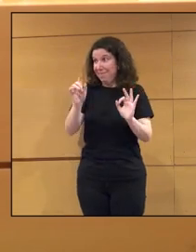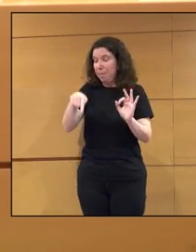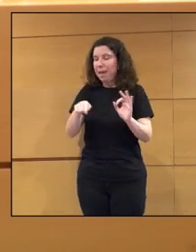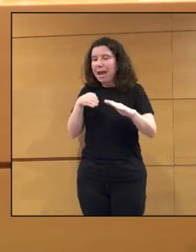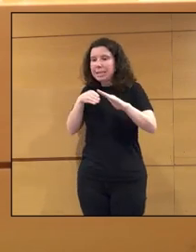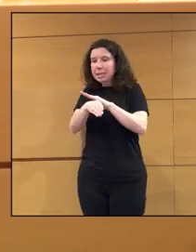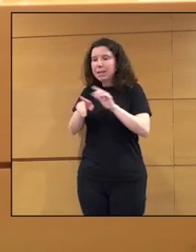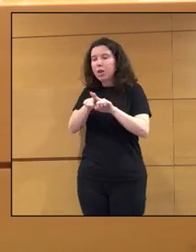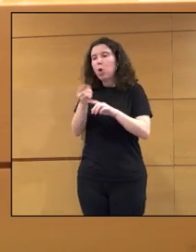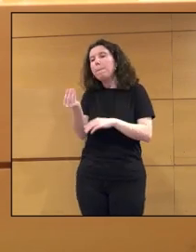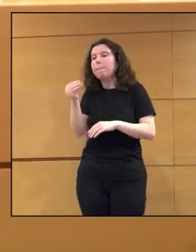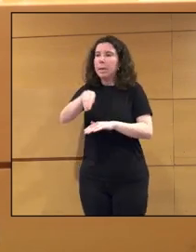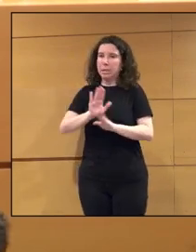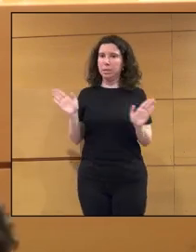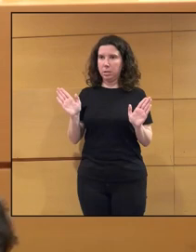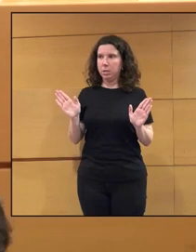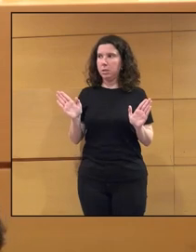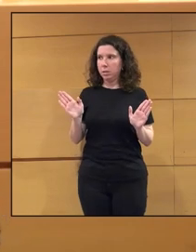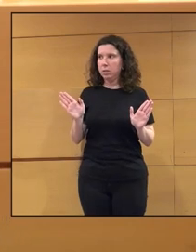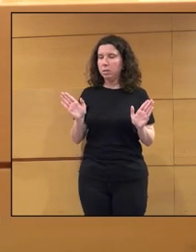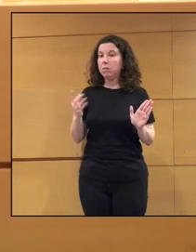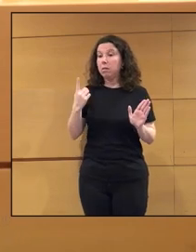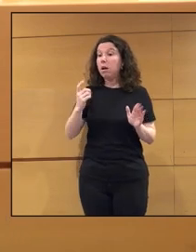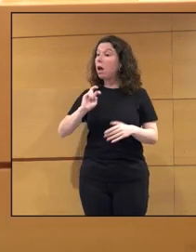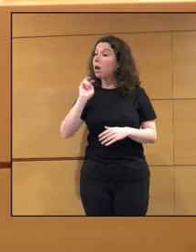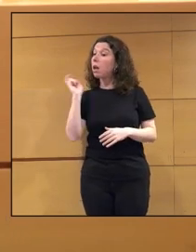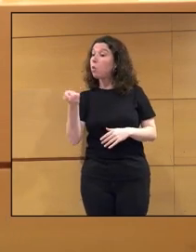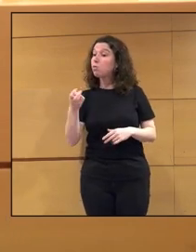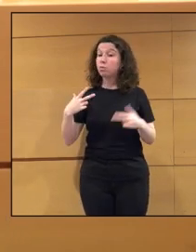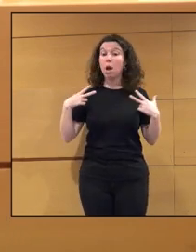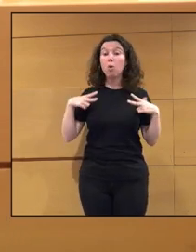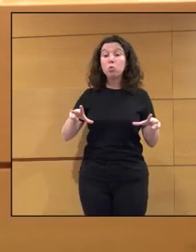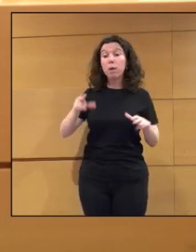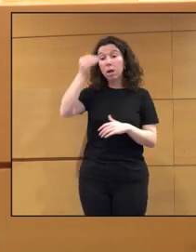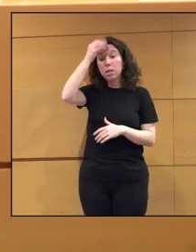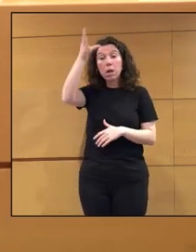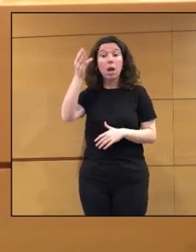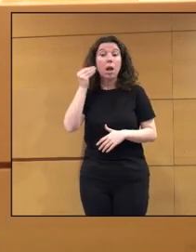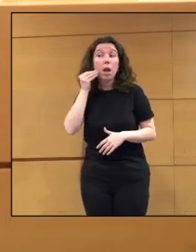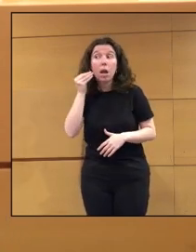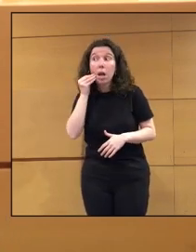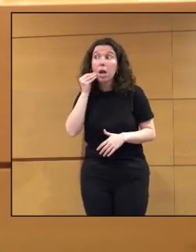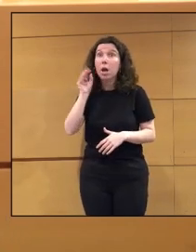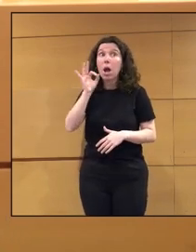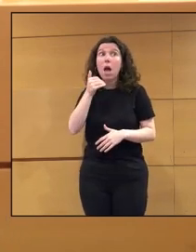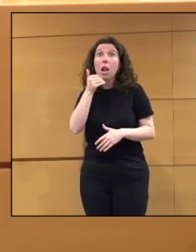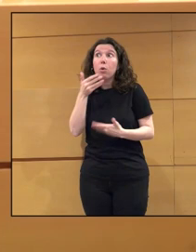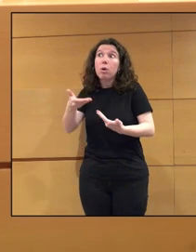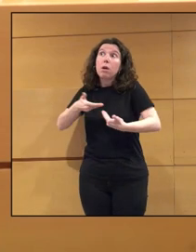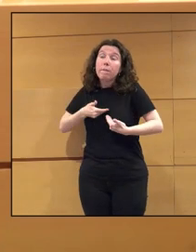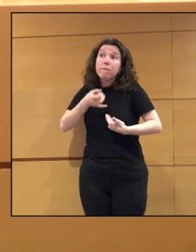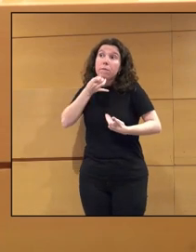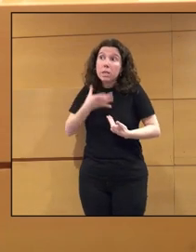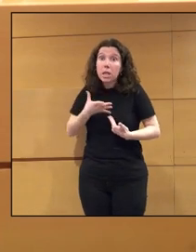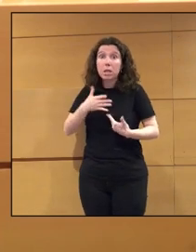afegida, que o tenim més eines automatitzades amb intel·ligència artificial o com sigui, que ens faciliten poder adaptar tots els